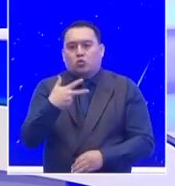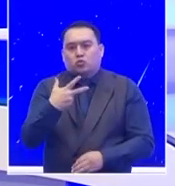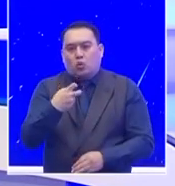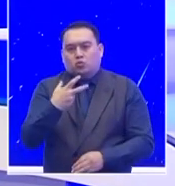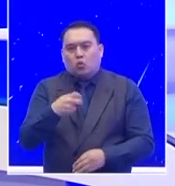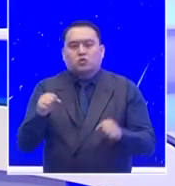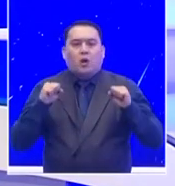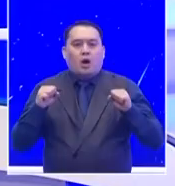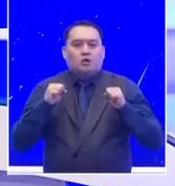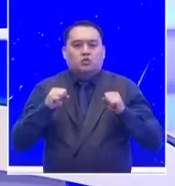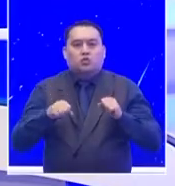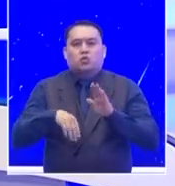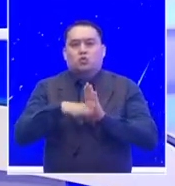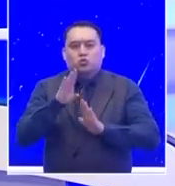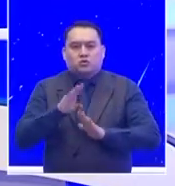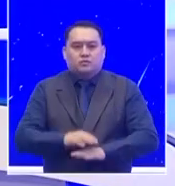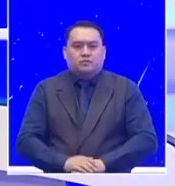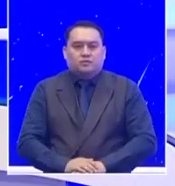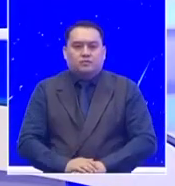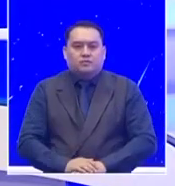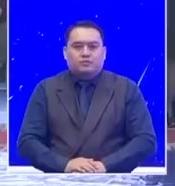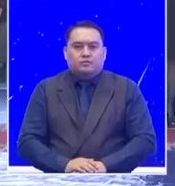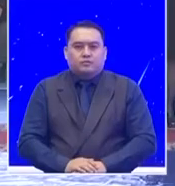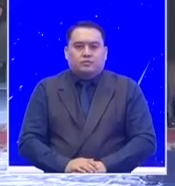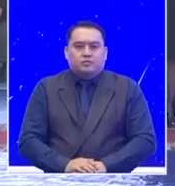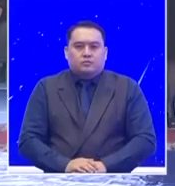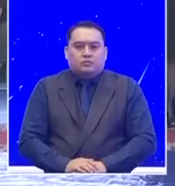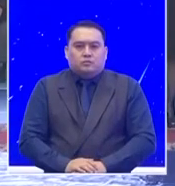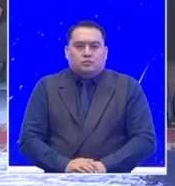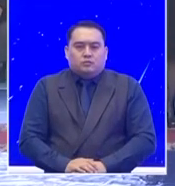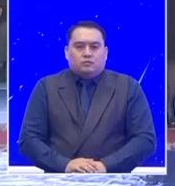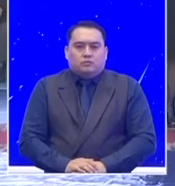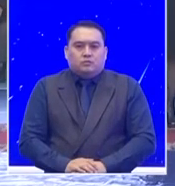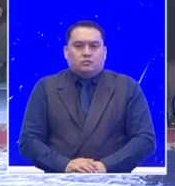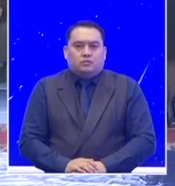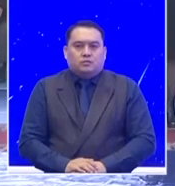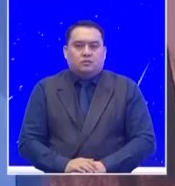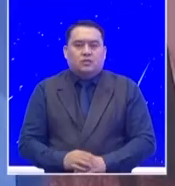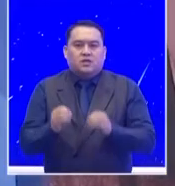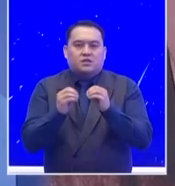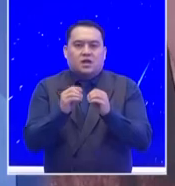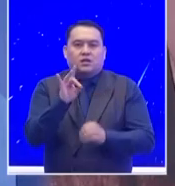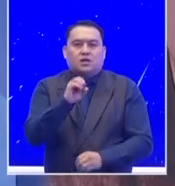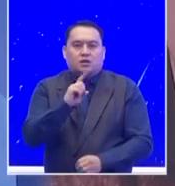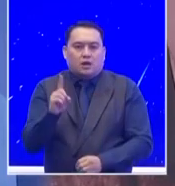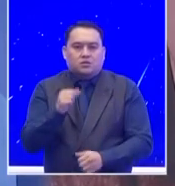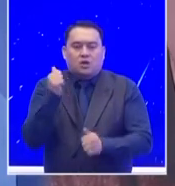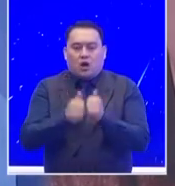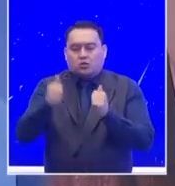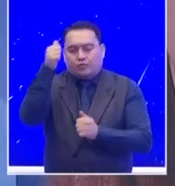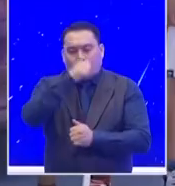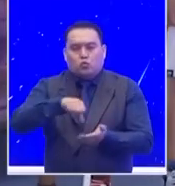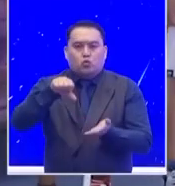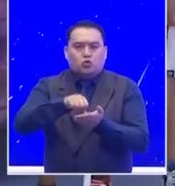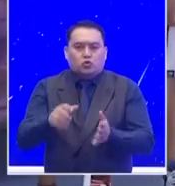спортсменов оспаривали звание сильнейшего. В этом году турнир проводится в юбилейный, 10-й раз. И с каждым годом участников